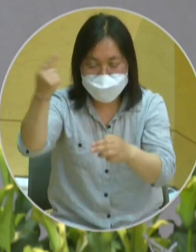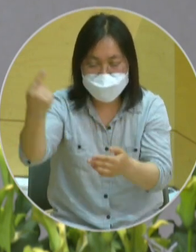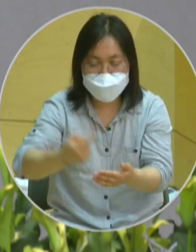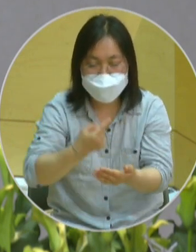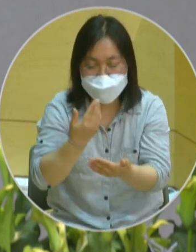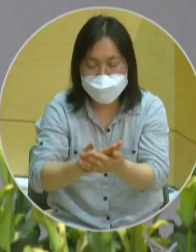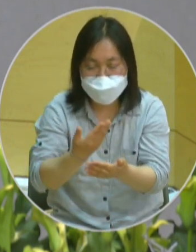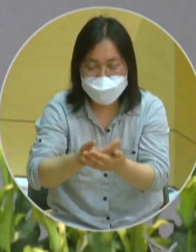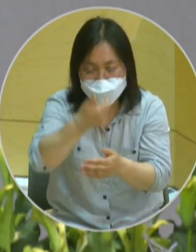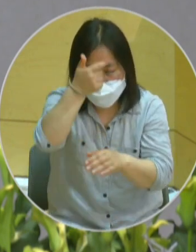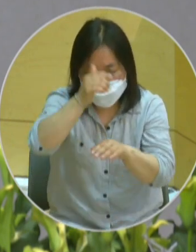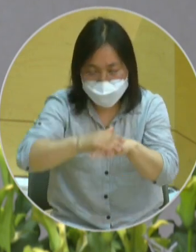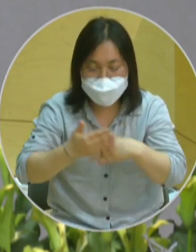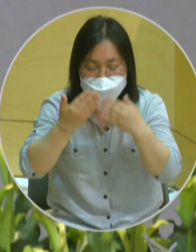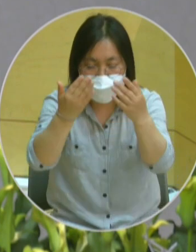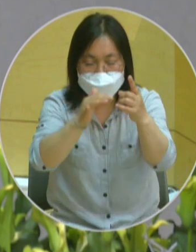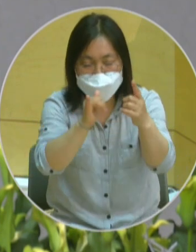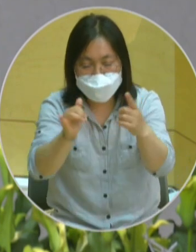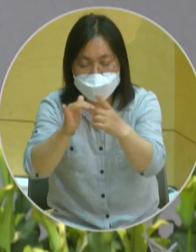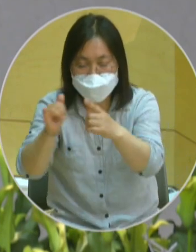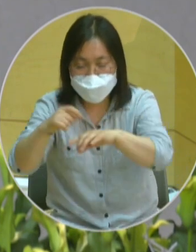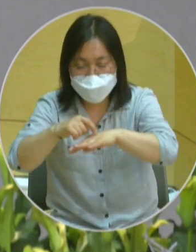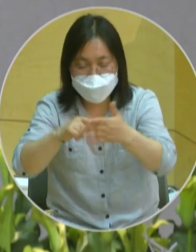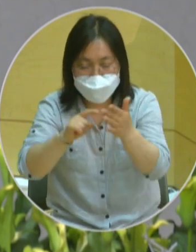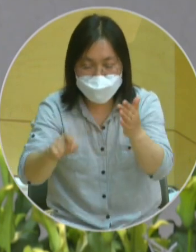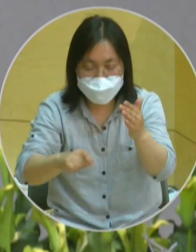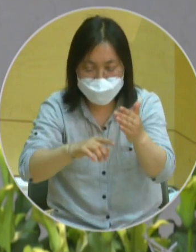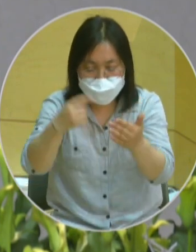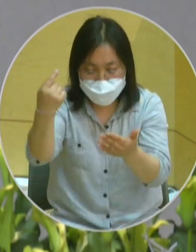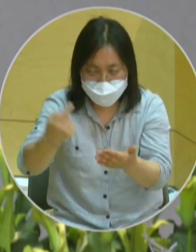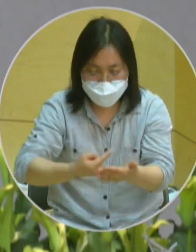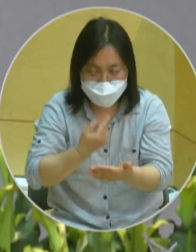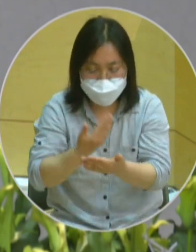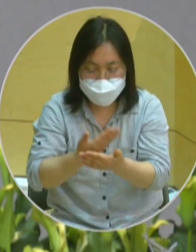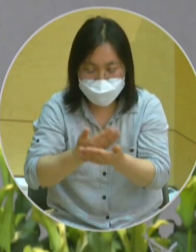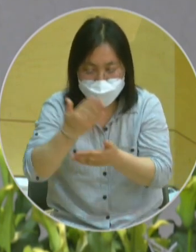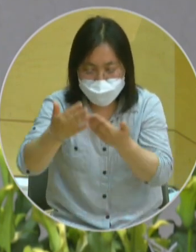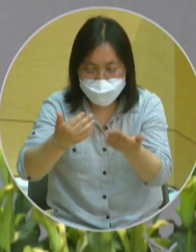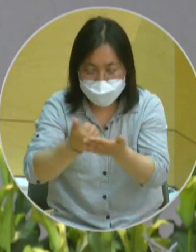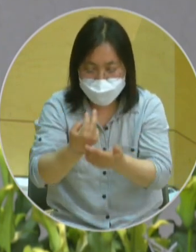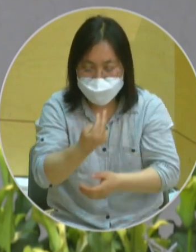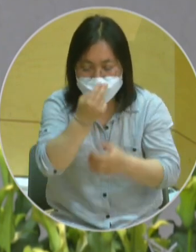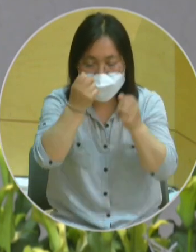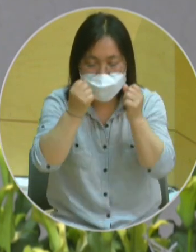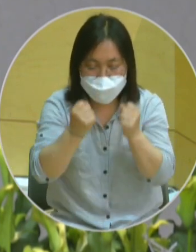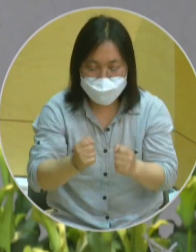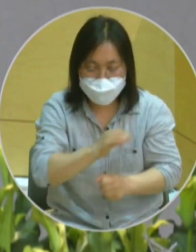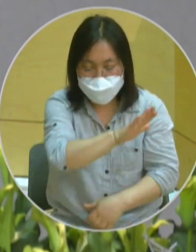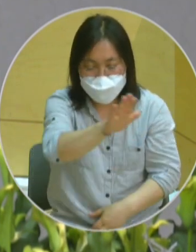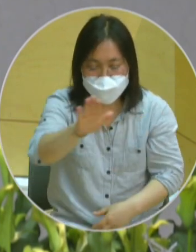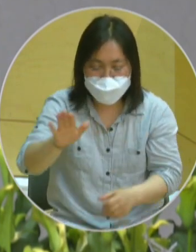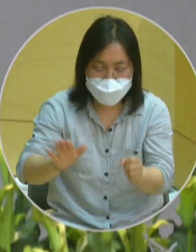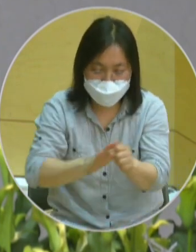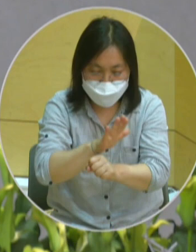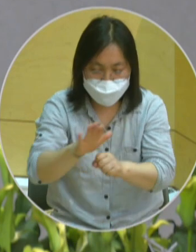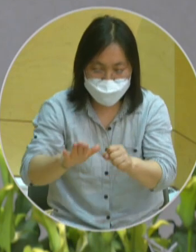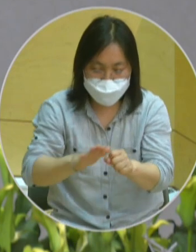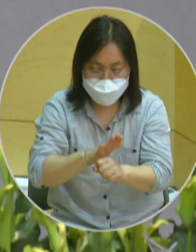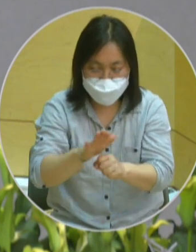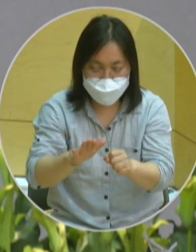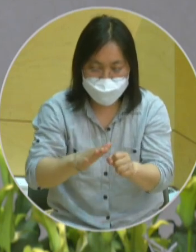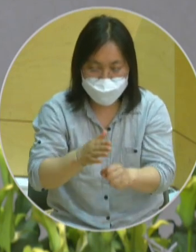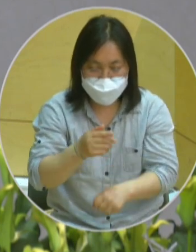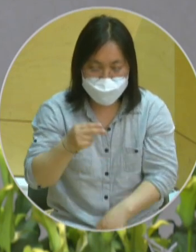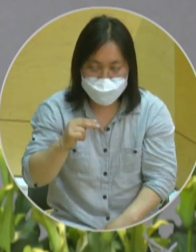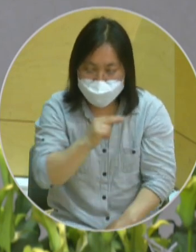임재하셔서 예배드린 한 사람 한 사람 마음속에 임재하여 주셔서 하나님의 살아계심과 우리를 사랑하심을